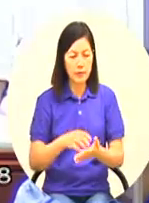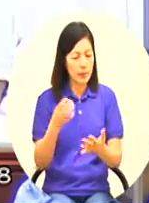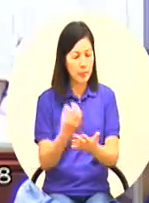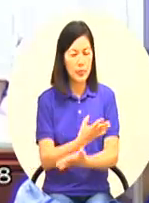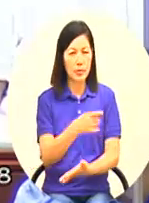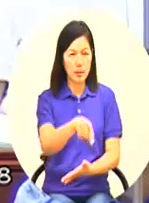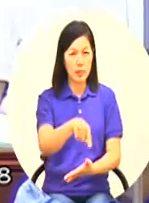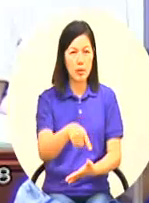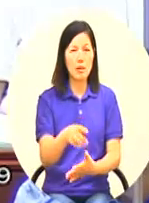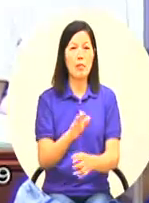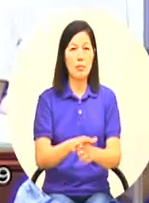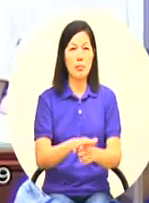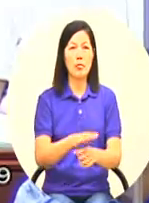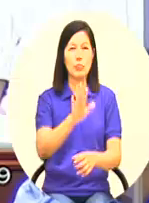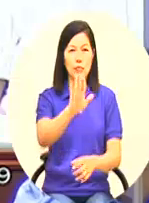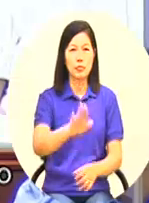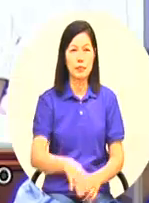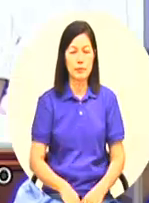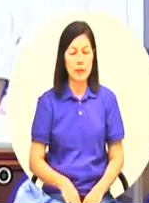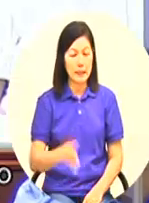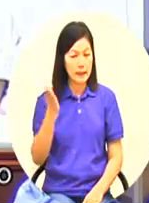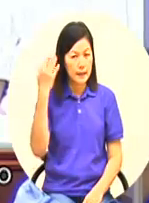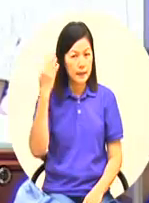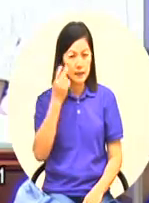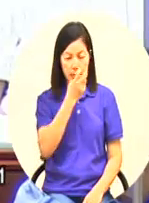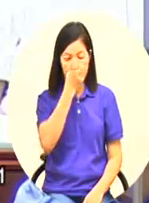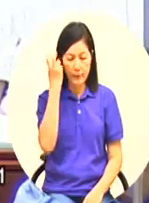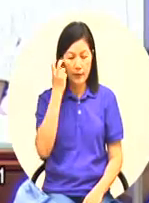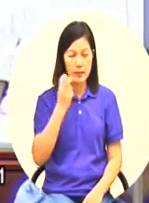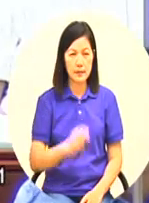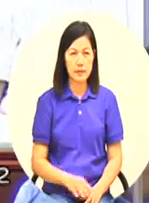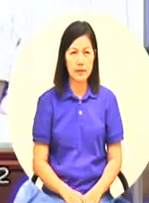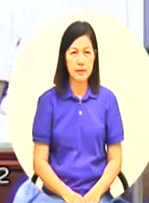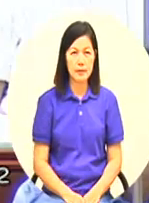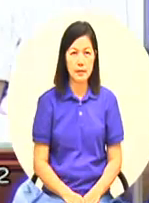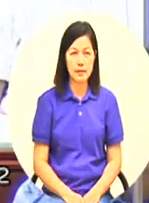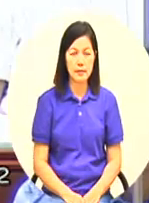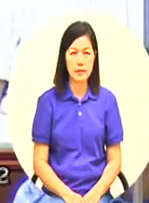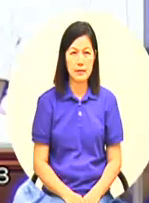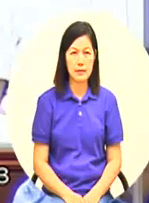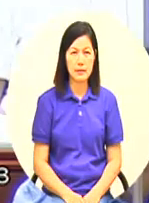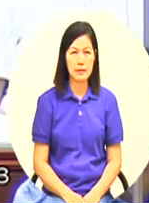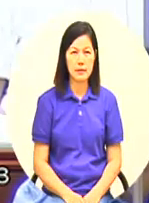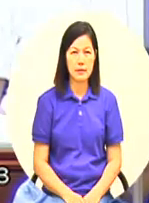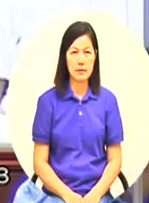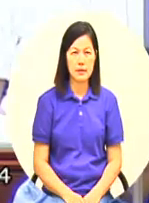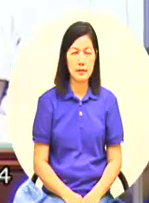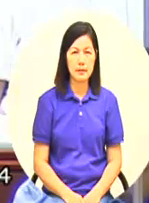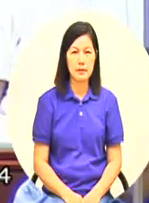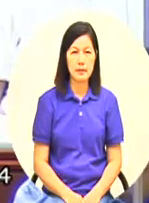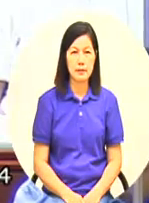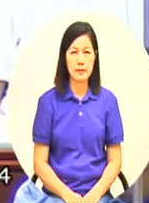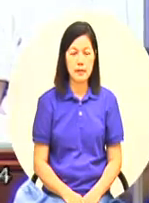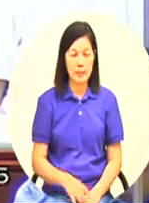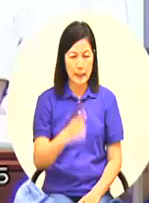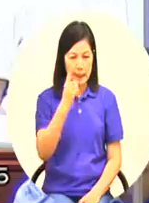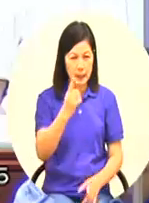讲，其实伫过去来讲，阮有发现到，就是按一寡未达，就是一分